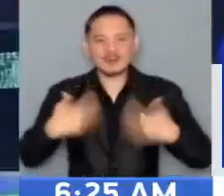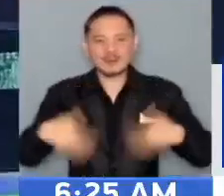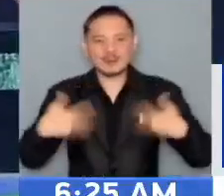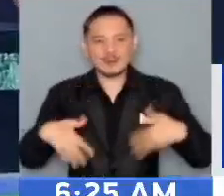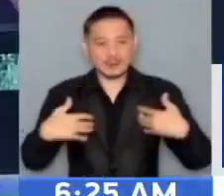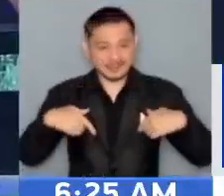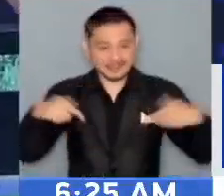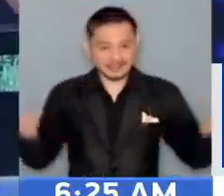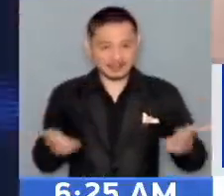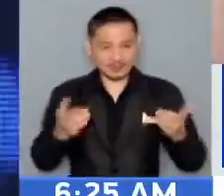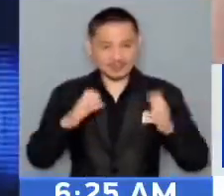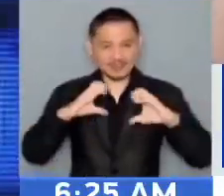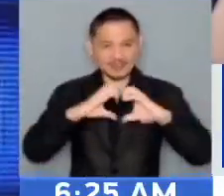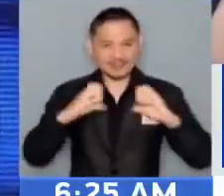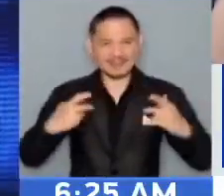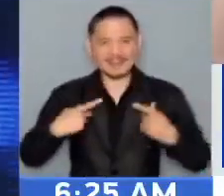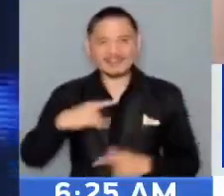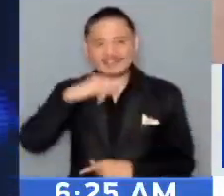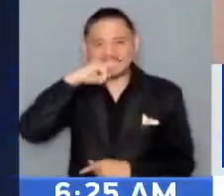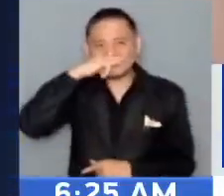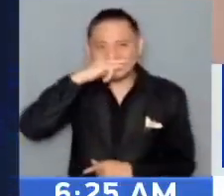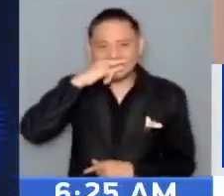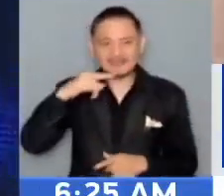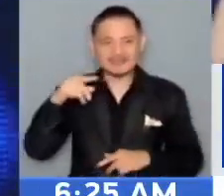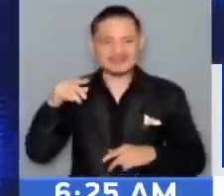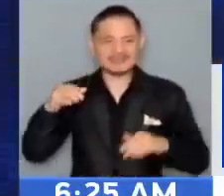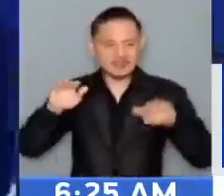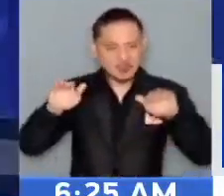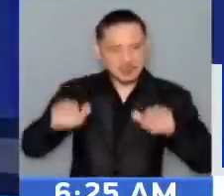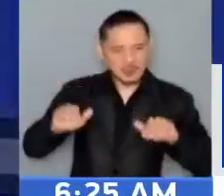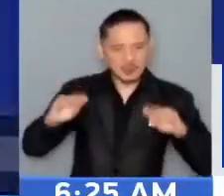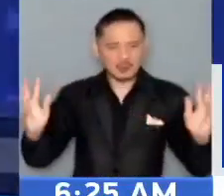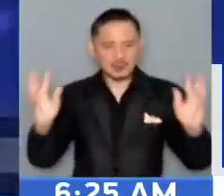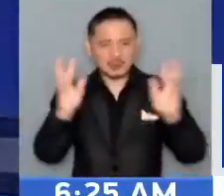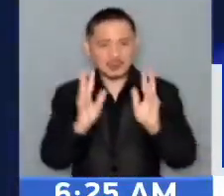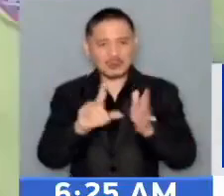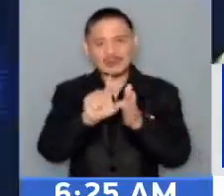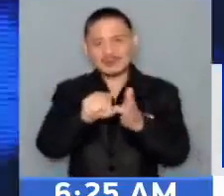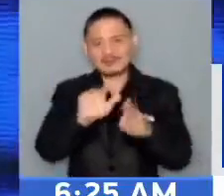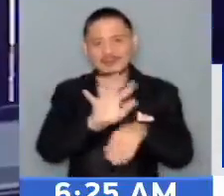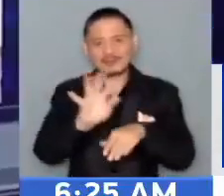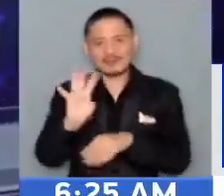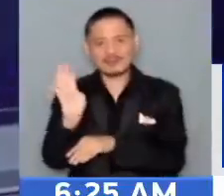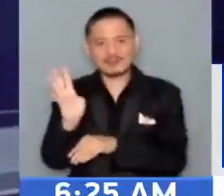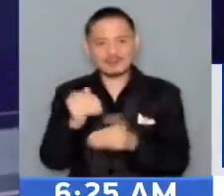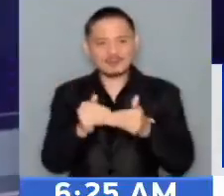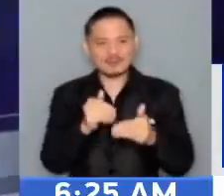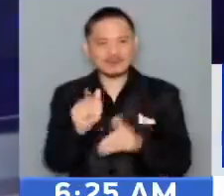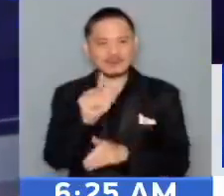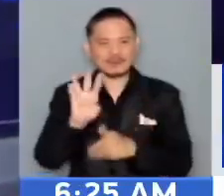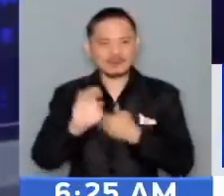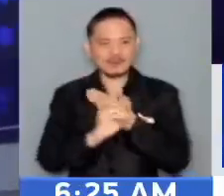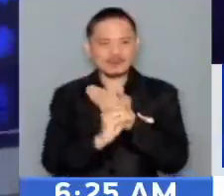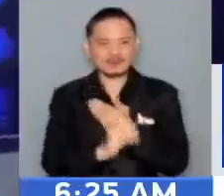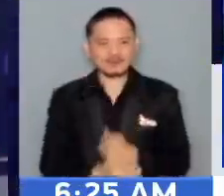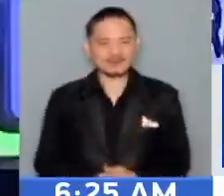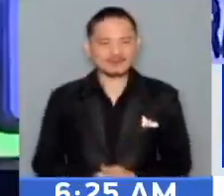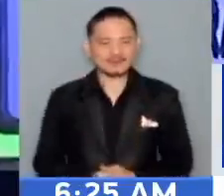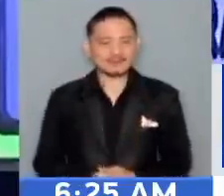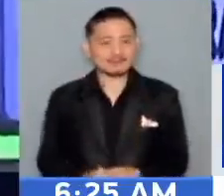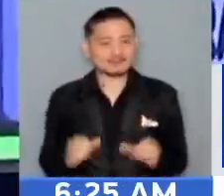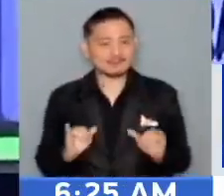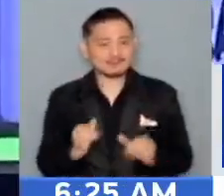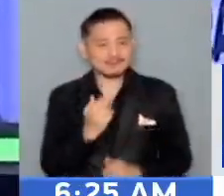rin Kids Edition. Mamaya na yan, 5:40 p.m. bago mag 24 oras. Yun! At kabilang sa mga nakiisaya